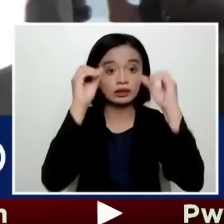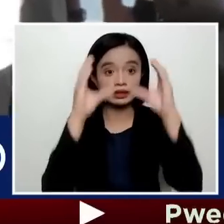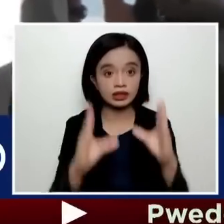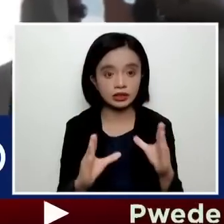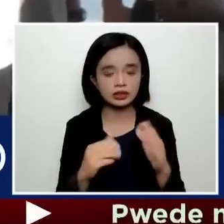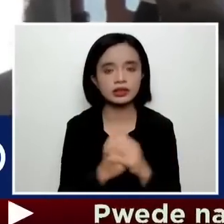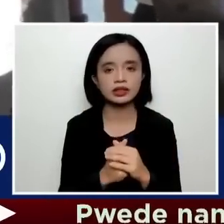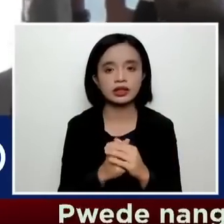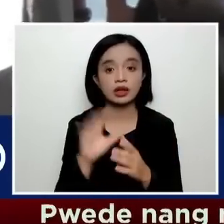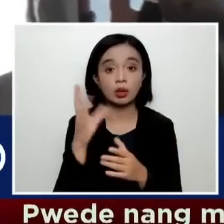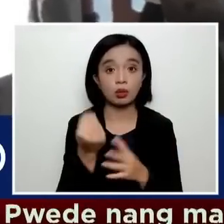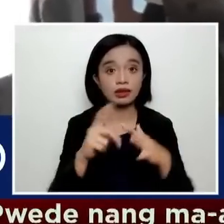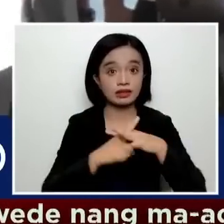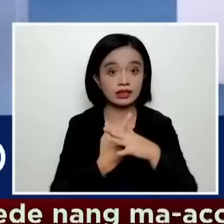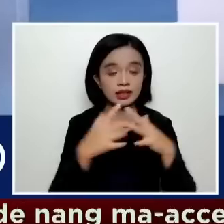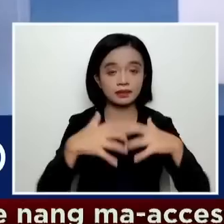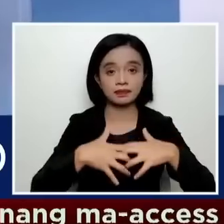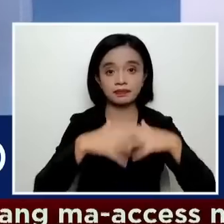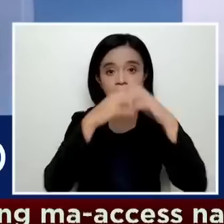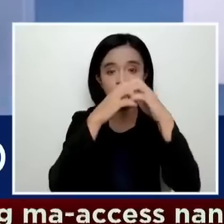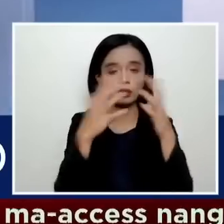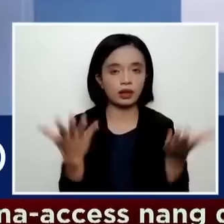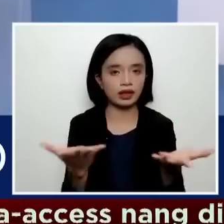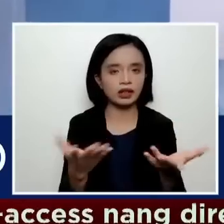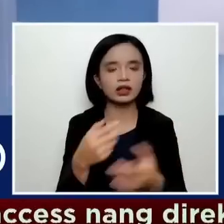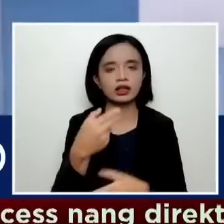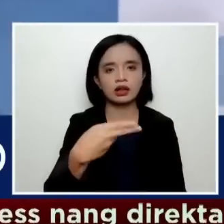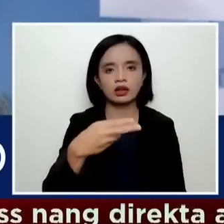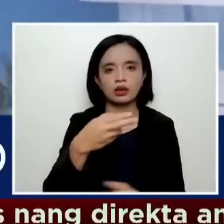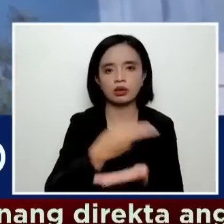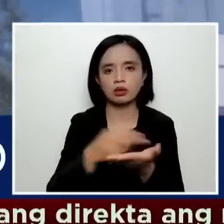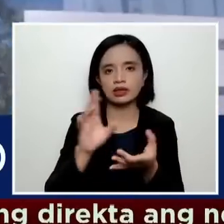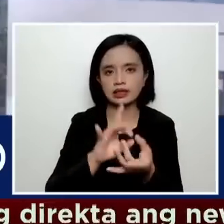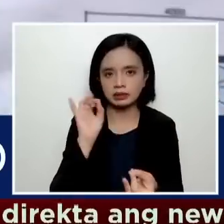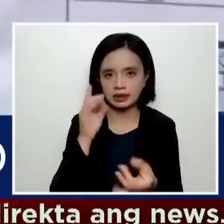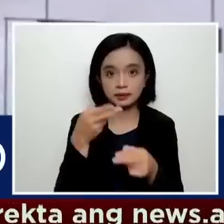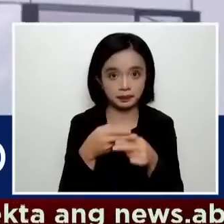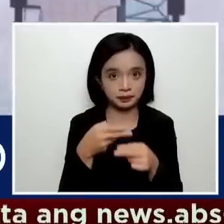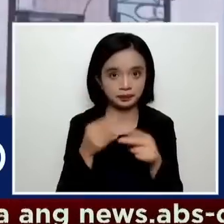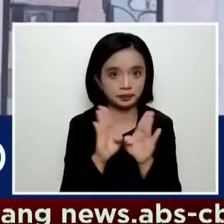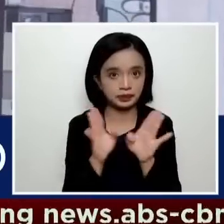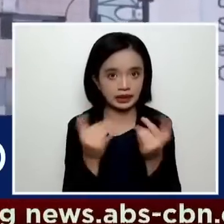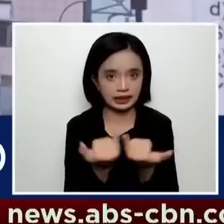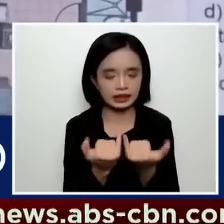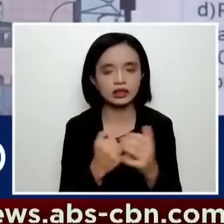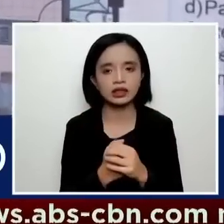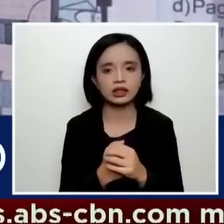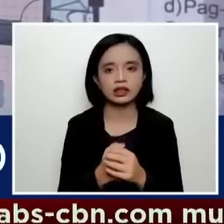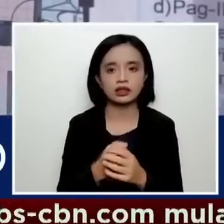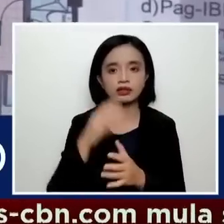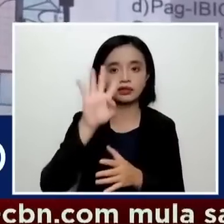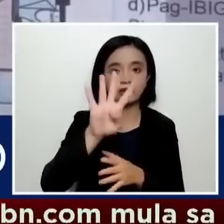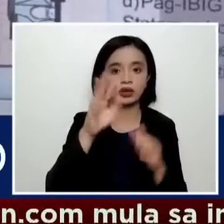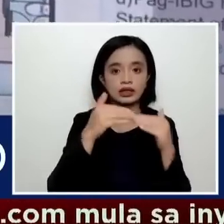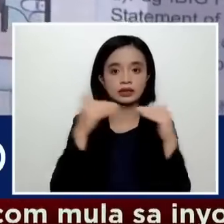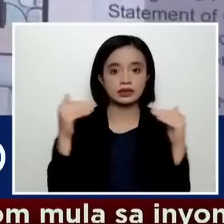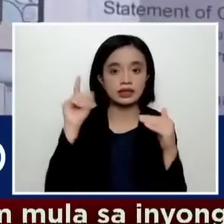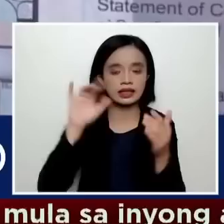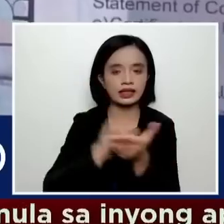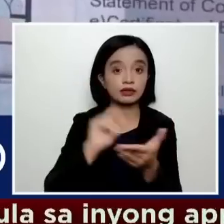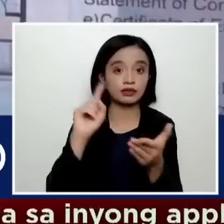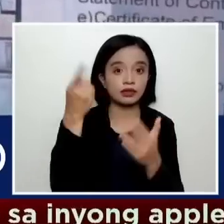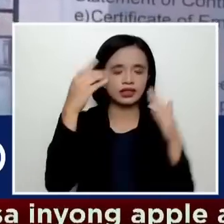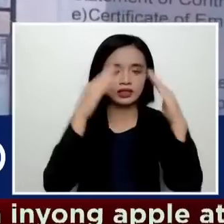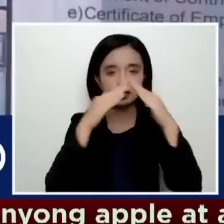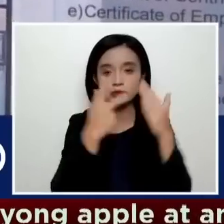ng itayo sa Barangay Holy Spirit. Ang 12 palapag na gusali ang kauna-unahang housing project ng